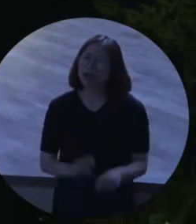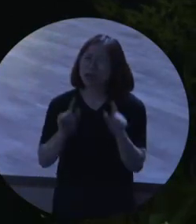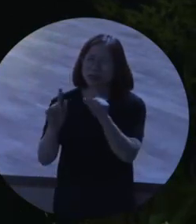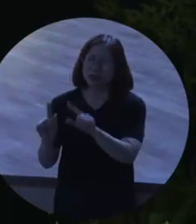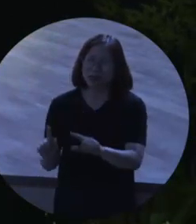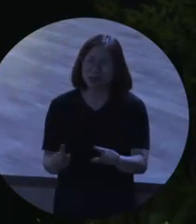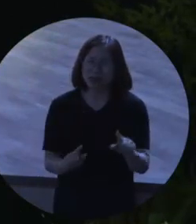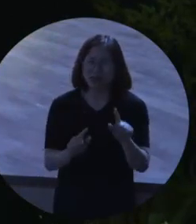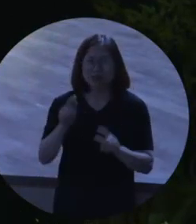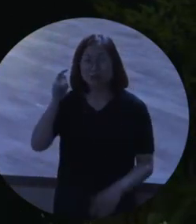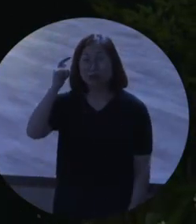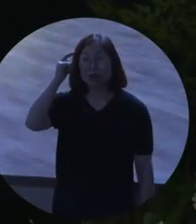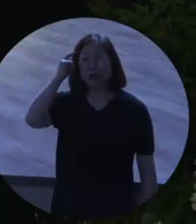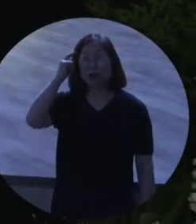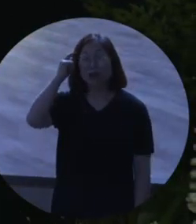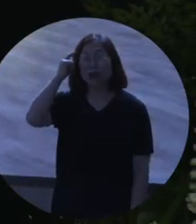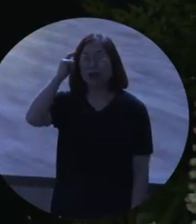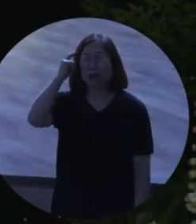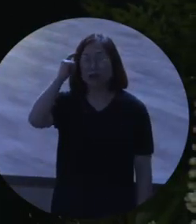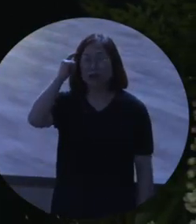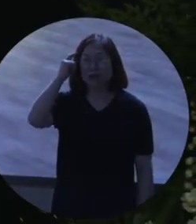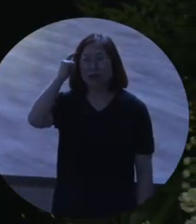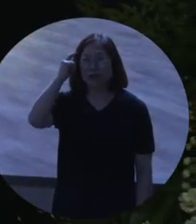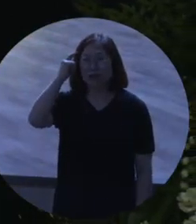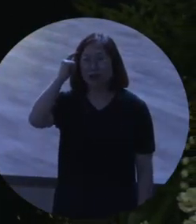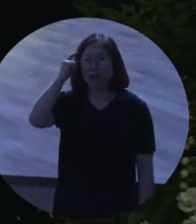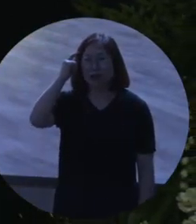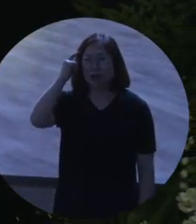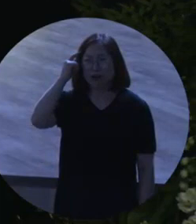사는 게 왜 이렇게